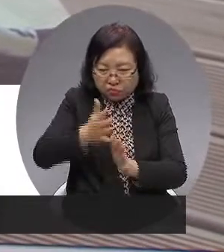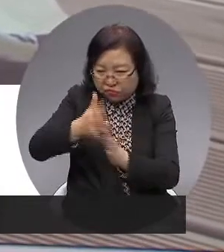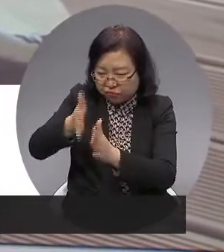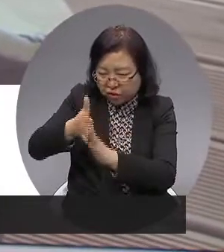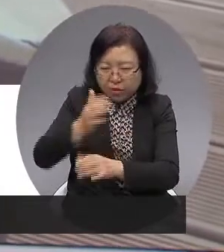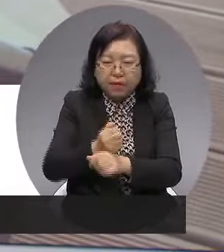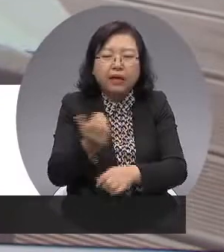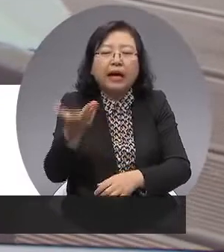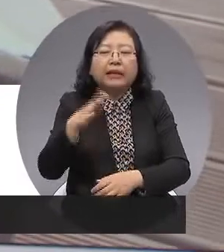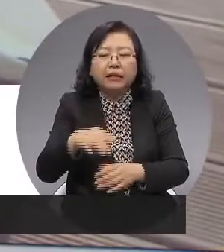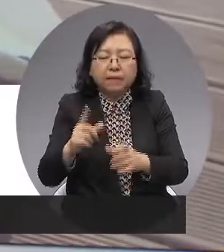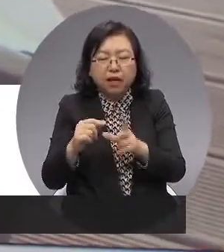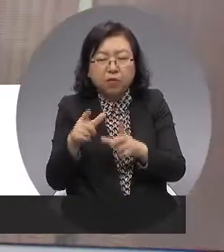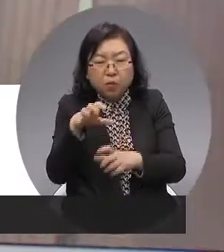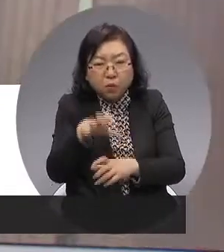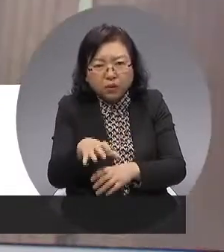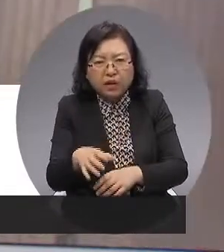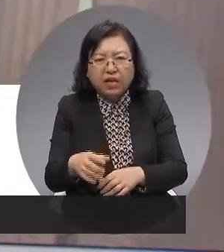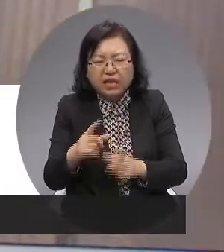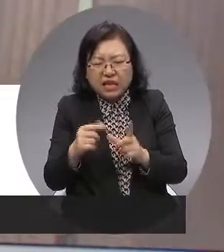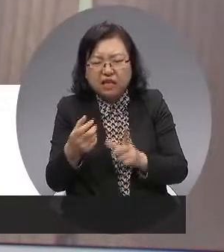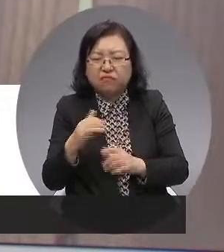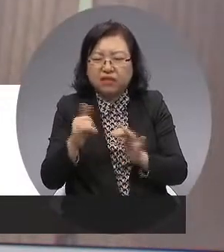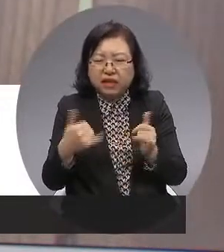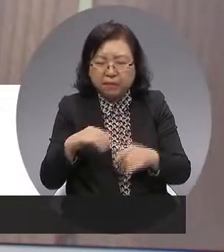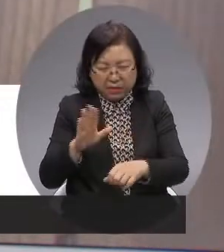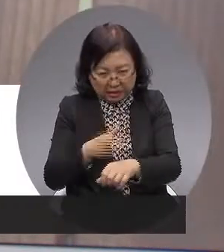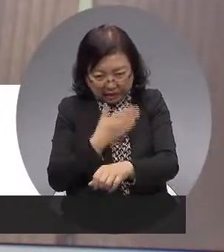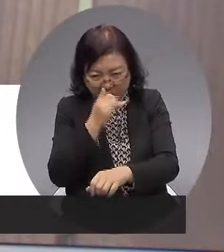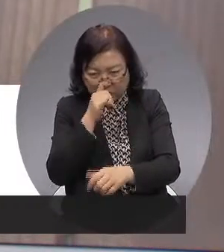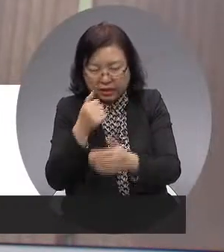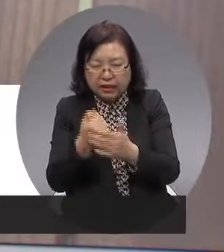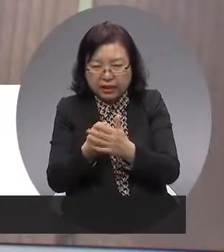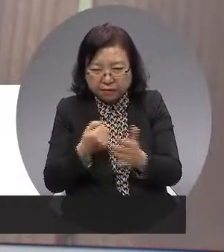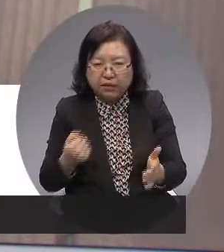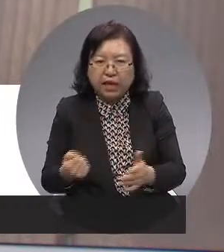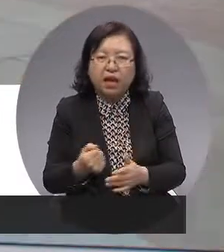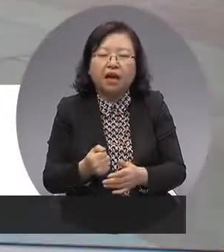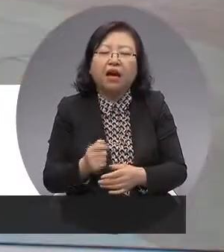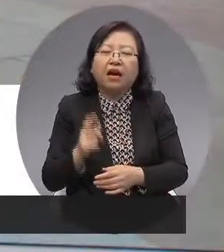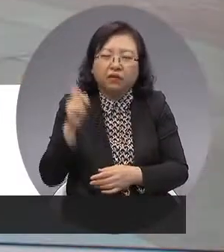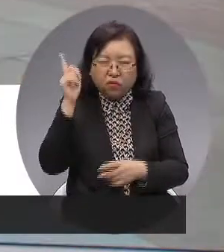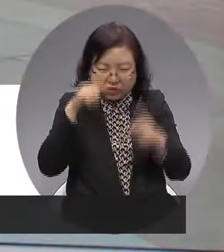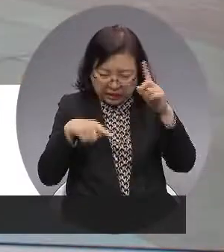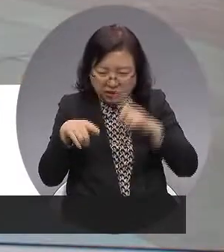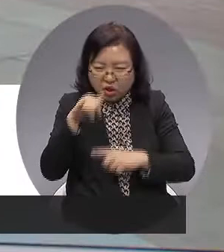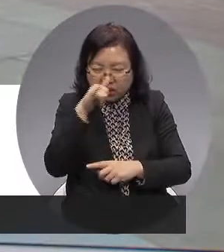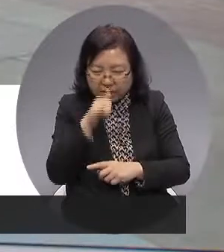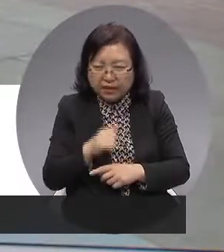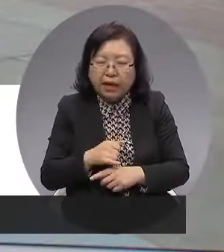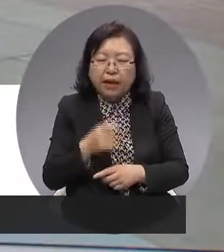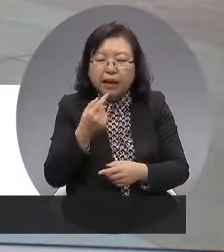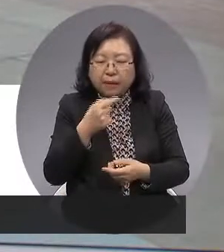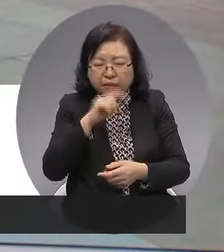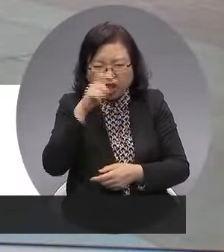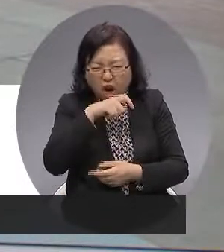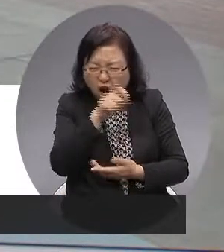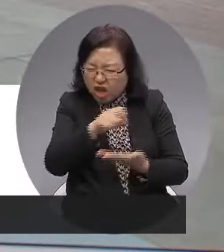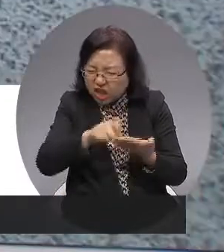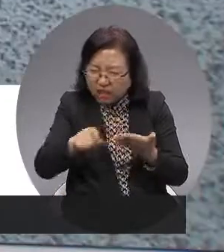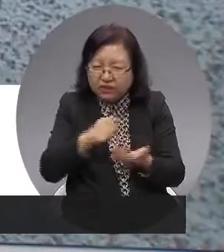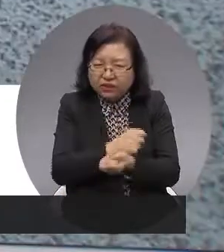일부 몰지각한 방문객들 때문에 순환을 당하고 있습니다. 낙서는 물론 일부러 파손하거나 훔쳐가는